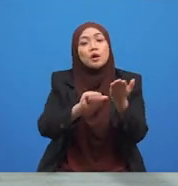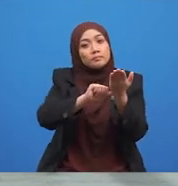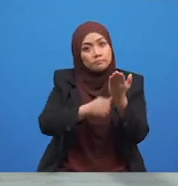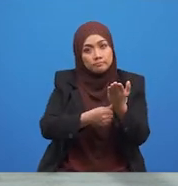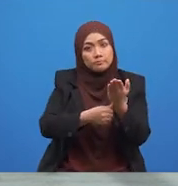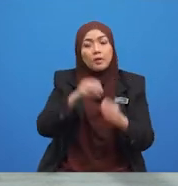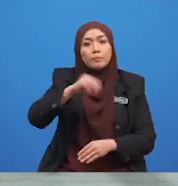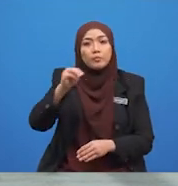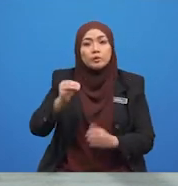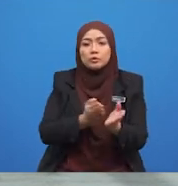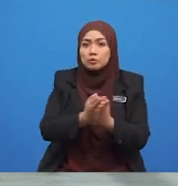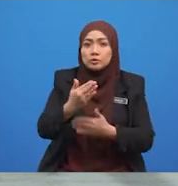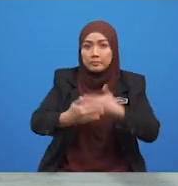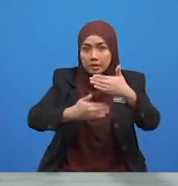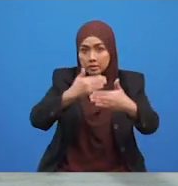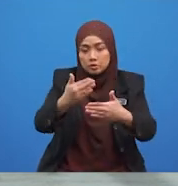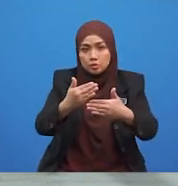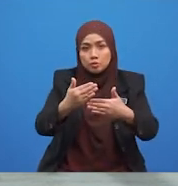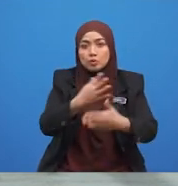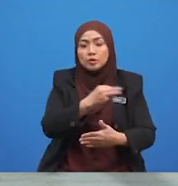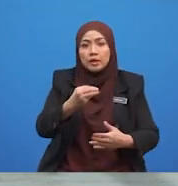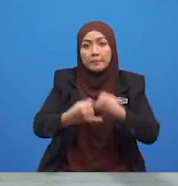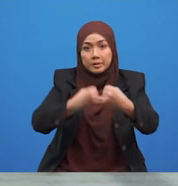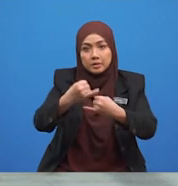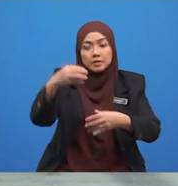agar murid-murid terus maju ke hadapan dan